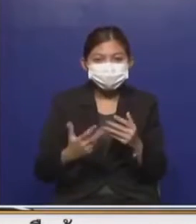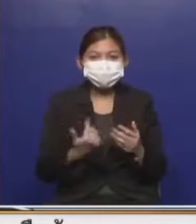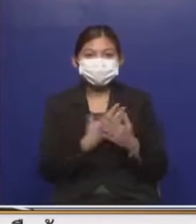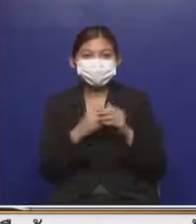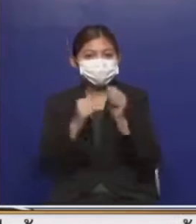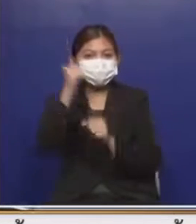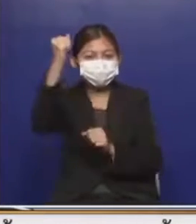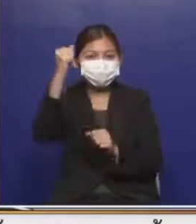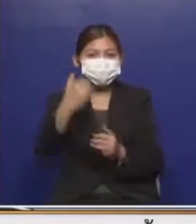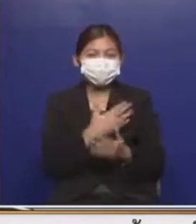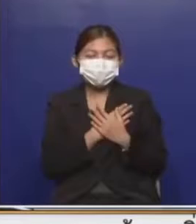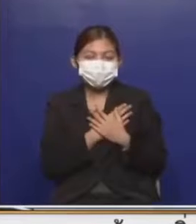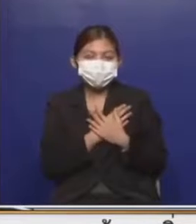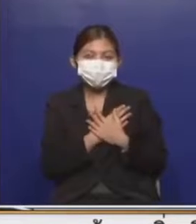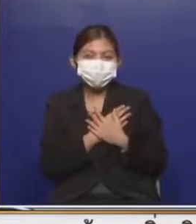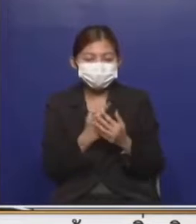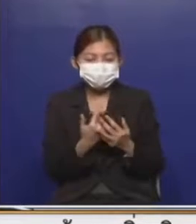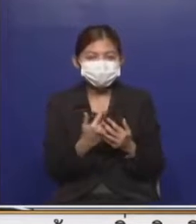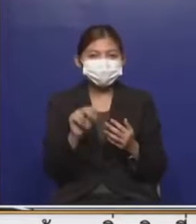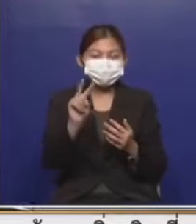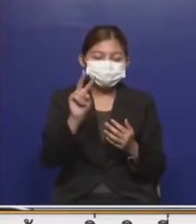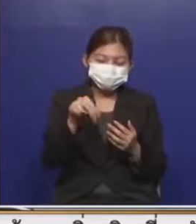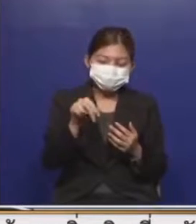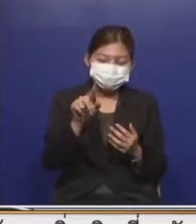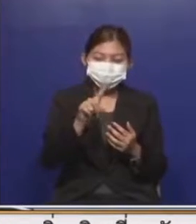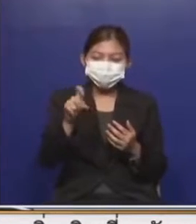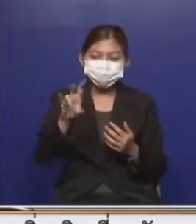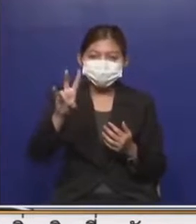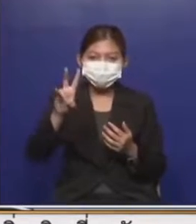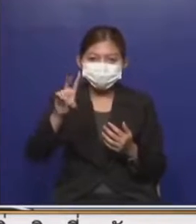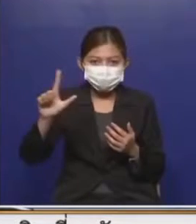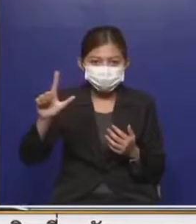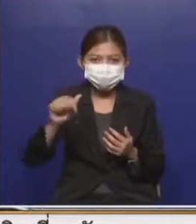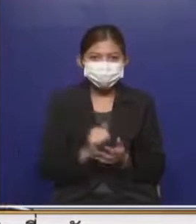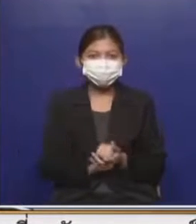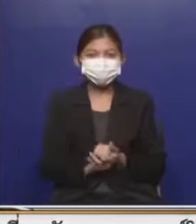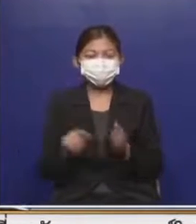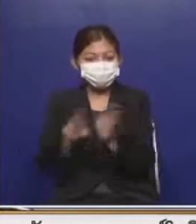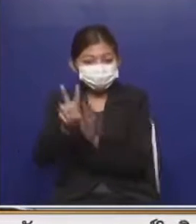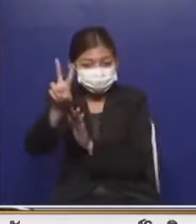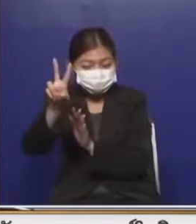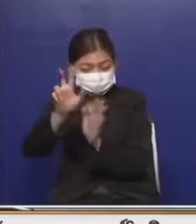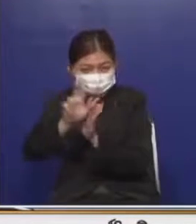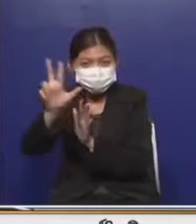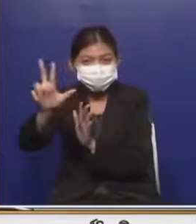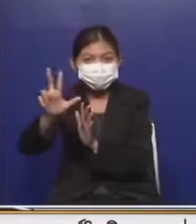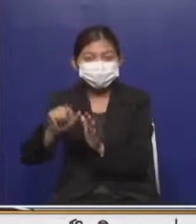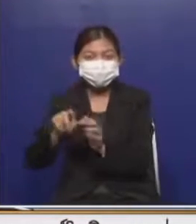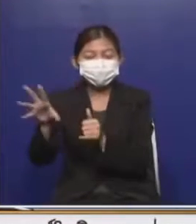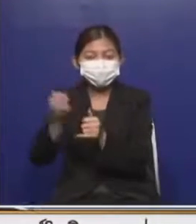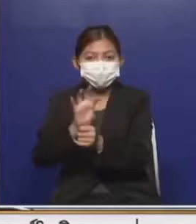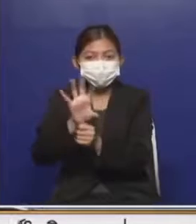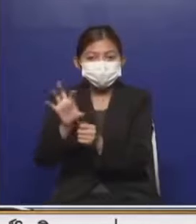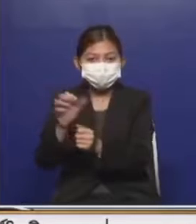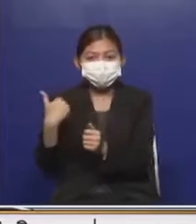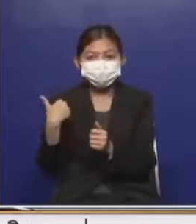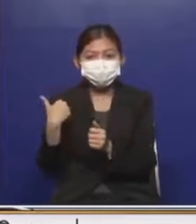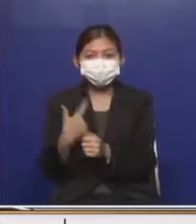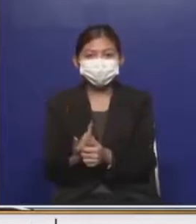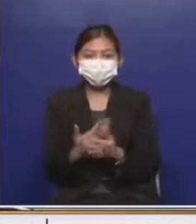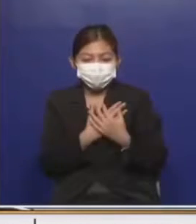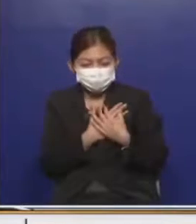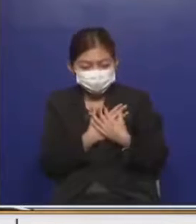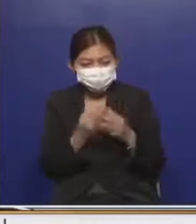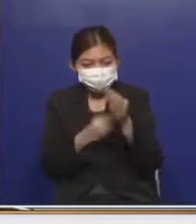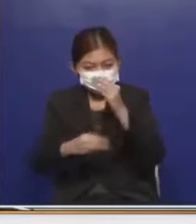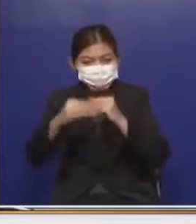ล้านเราละกัน 3,7,100 ล้านเพรการละบาทละรดท 3 เกิดขึ้นเราชนะกัเราลกกัน ถูกเพิมงบอี